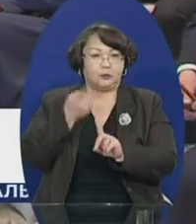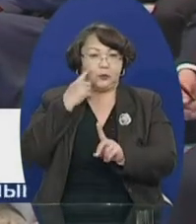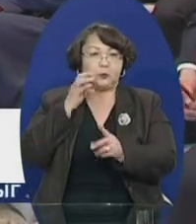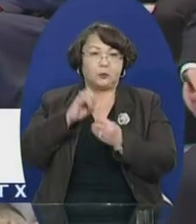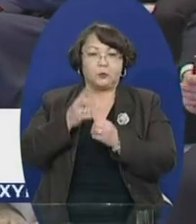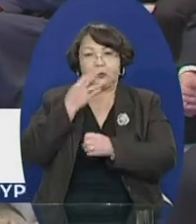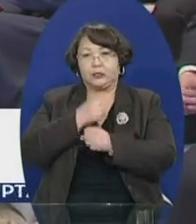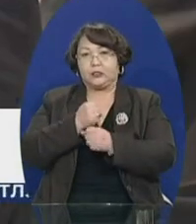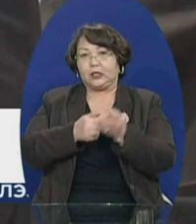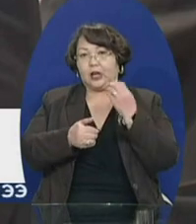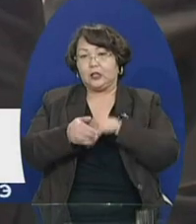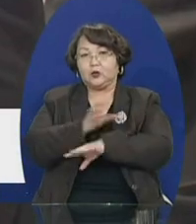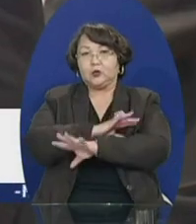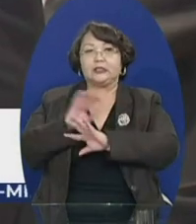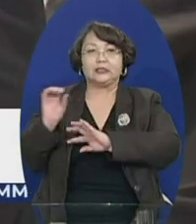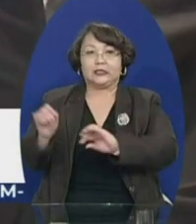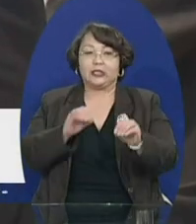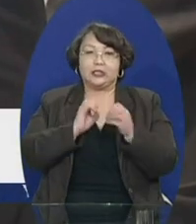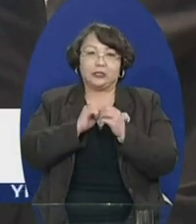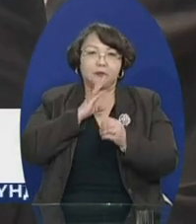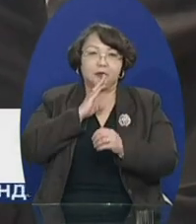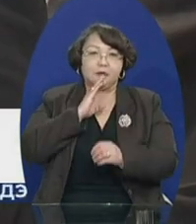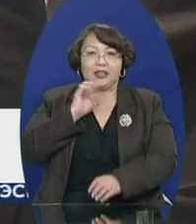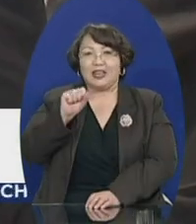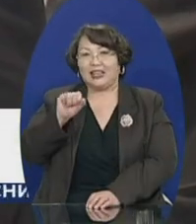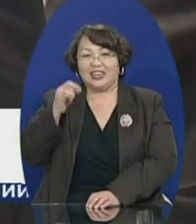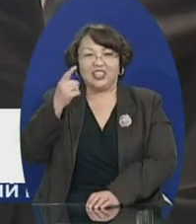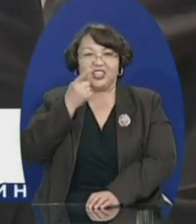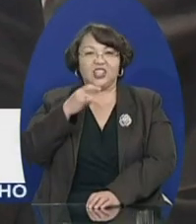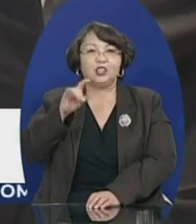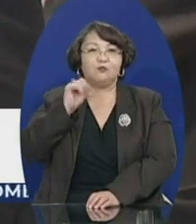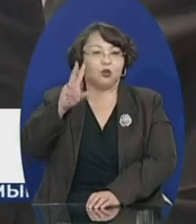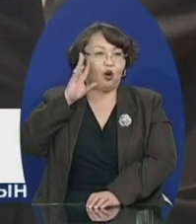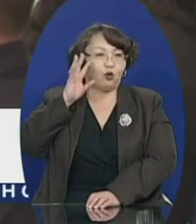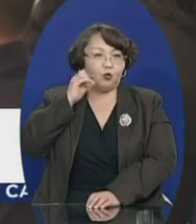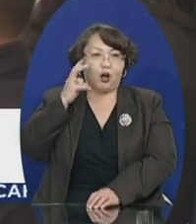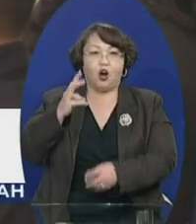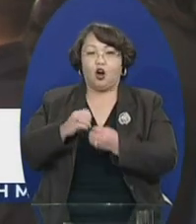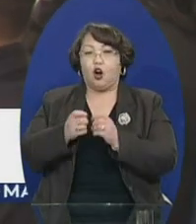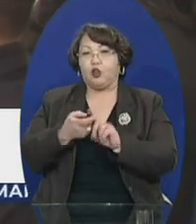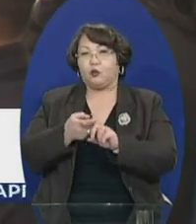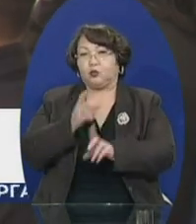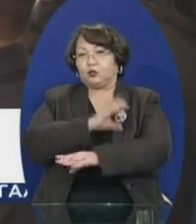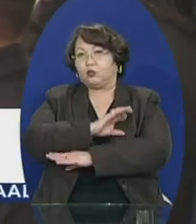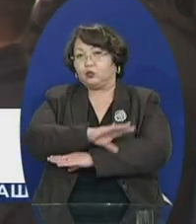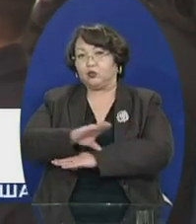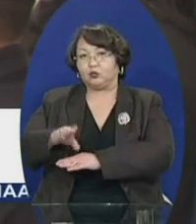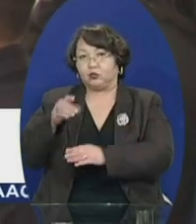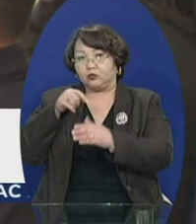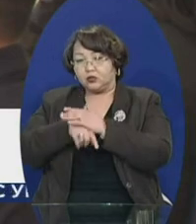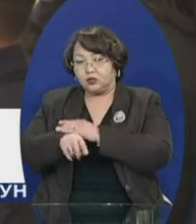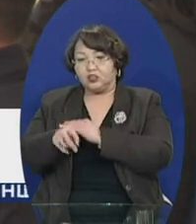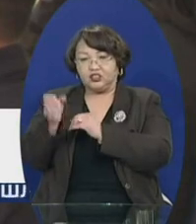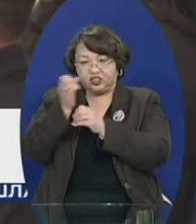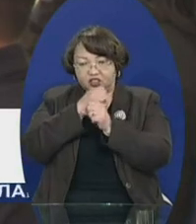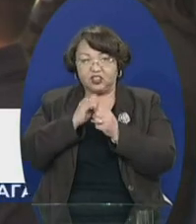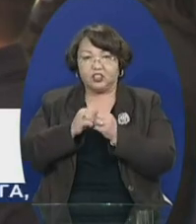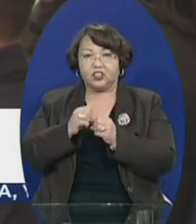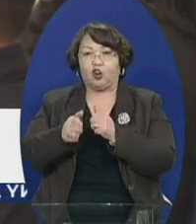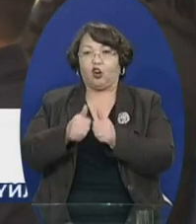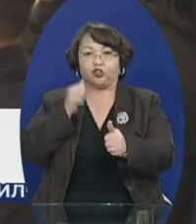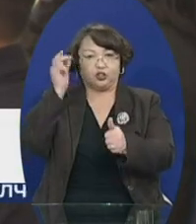сургалттай ашиглахаар төлөвлөжээ. Тэр дундаа хиймэл оюун ухаан ашиглан сурагчдын дунд шинжилгээ хийж хичээлийн хоцрогдлыг арилгана.